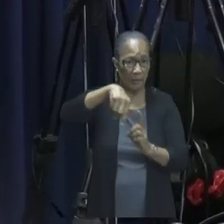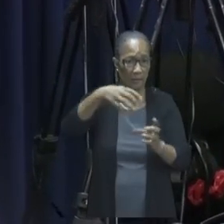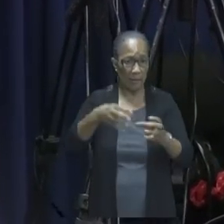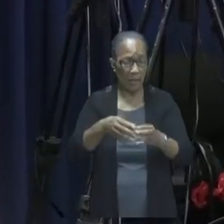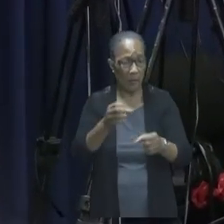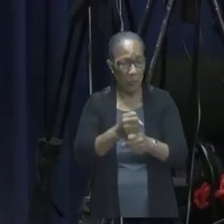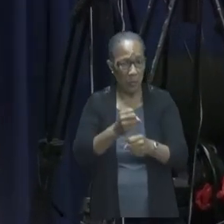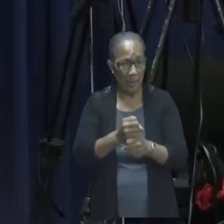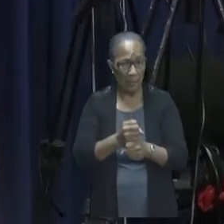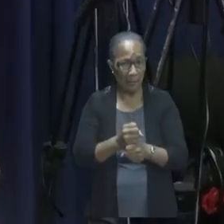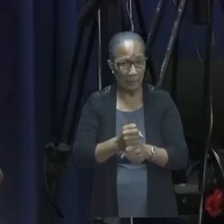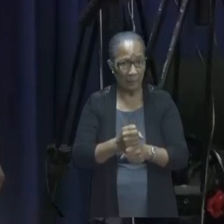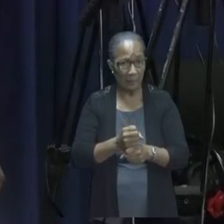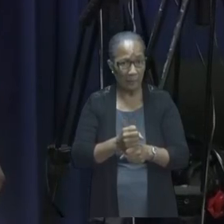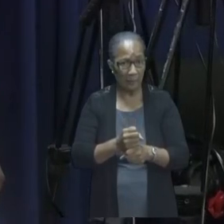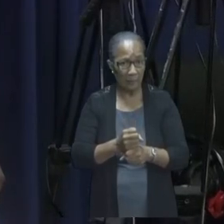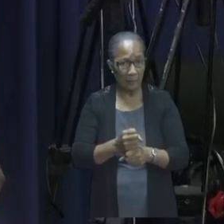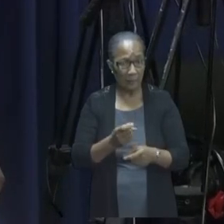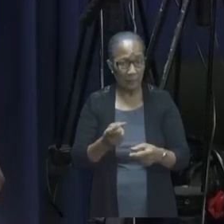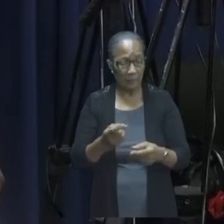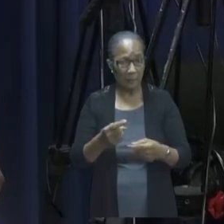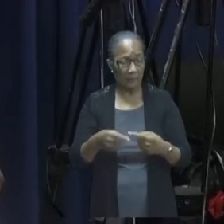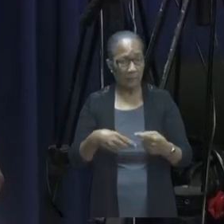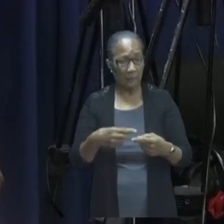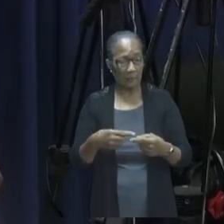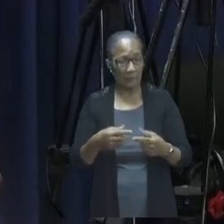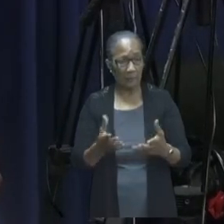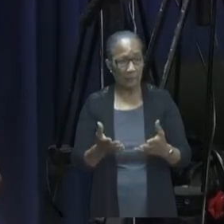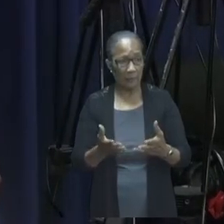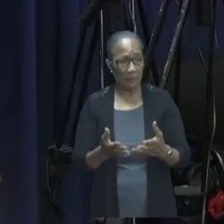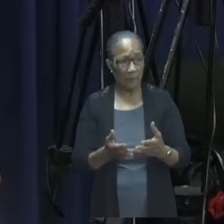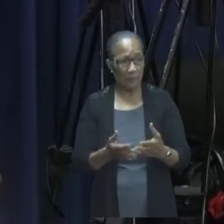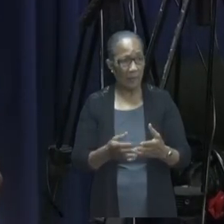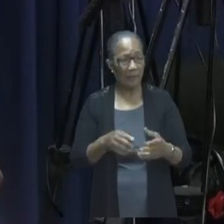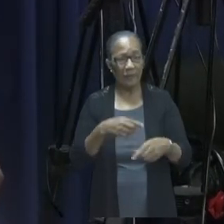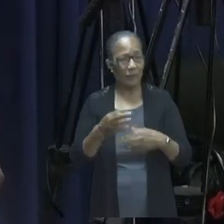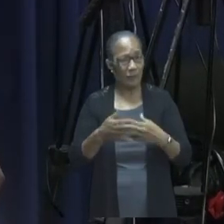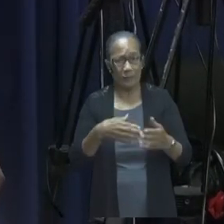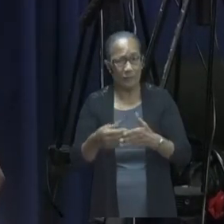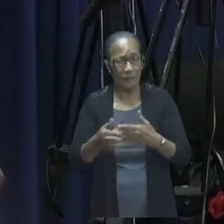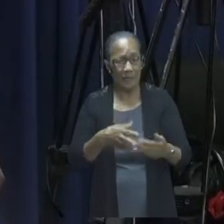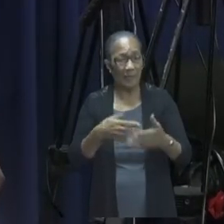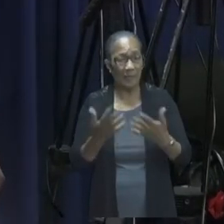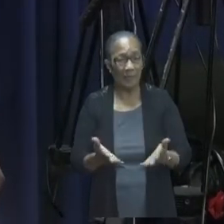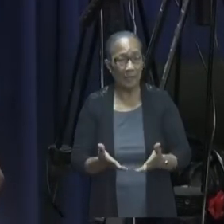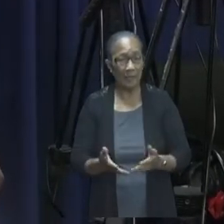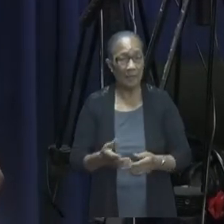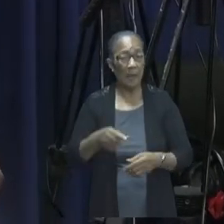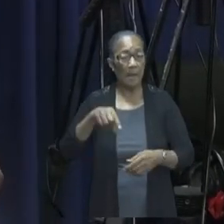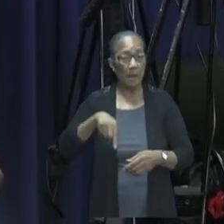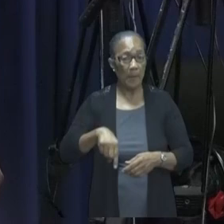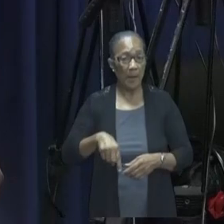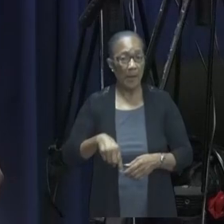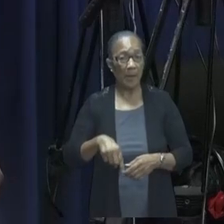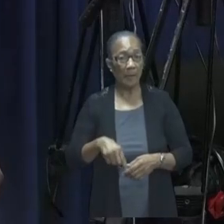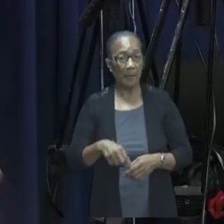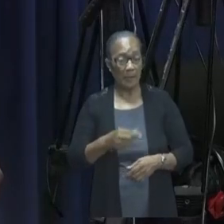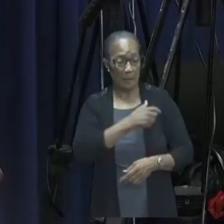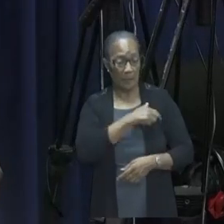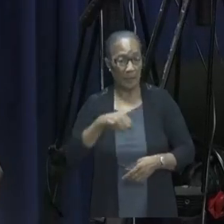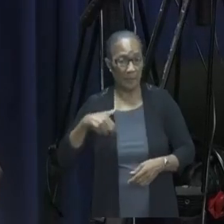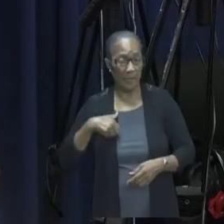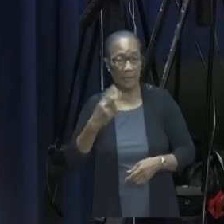dat zeer norm off to ya know afweken is maar u en de vice-president staan wel steeds